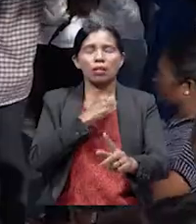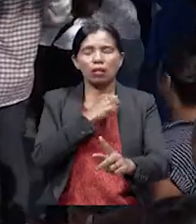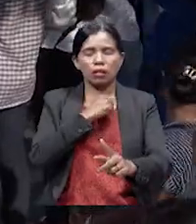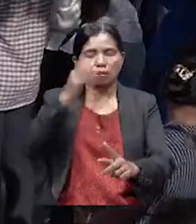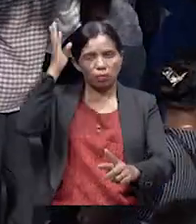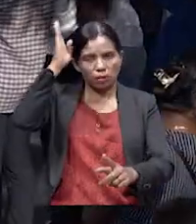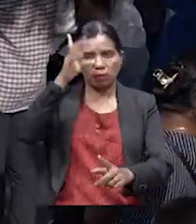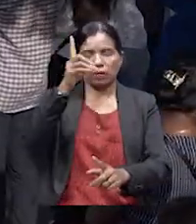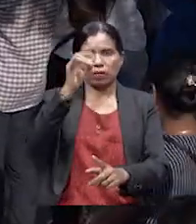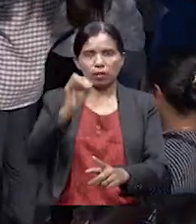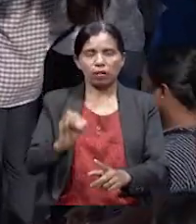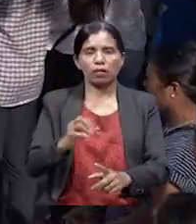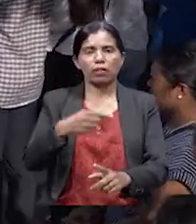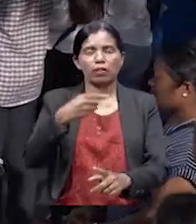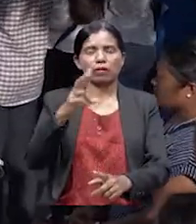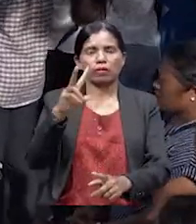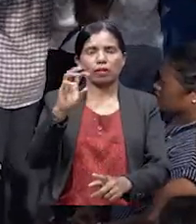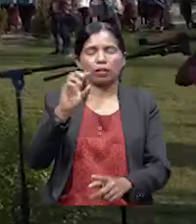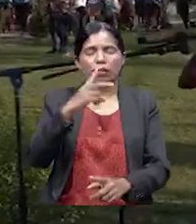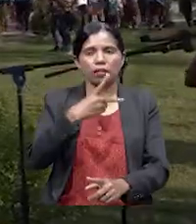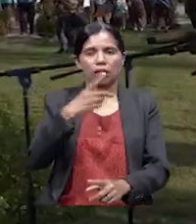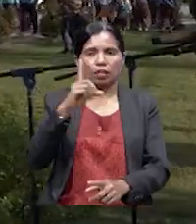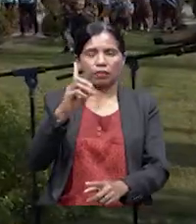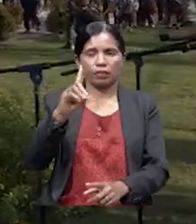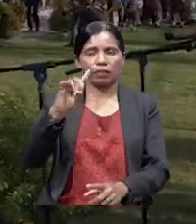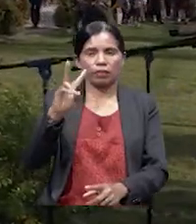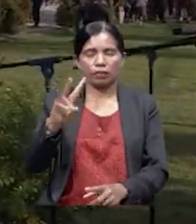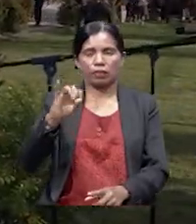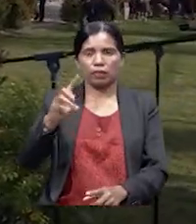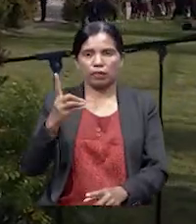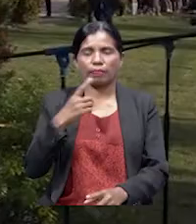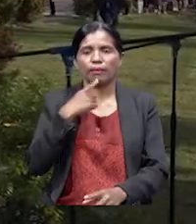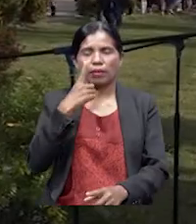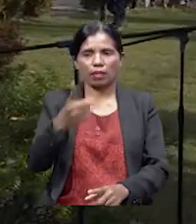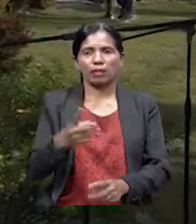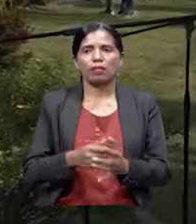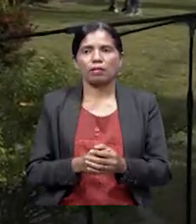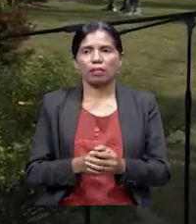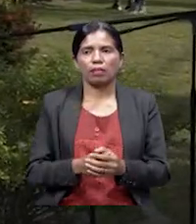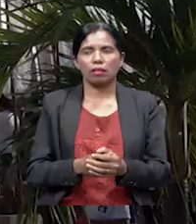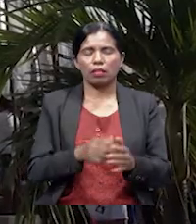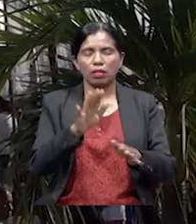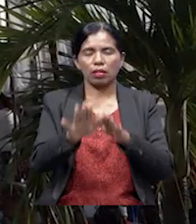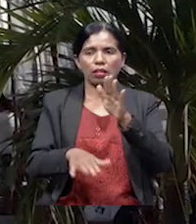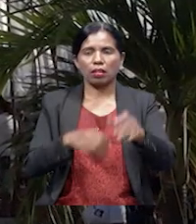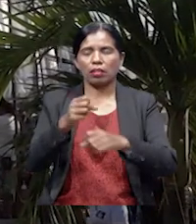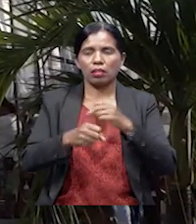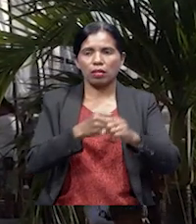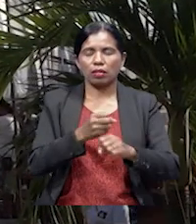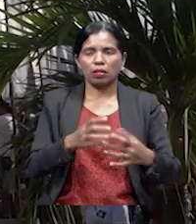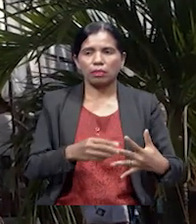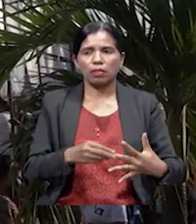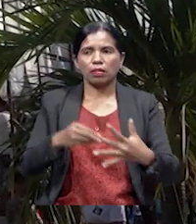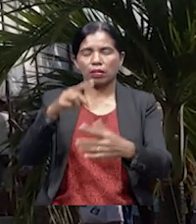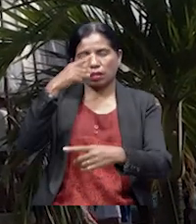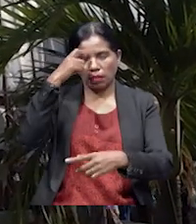Arcebispo Dili, Dom Virgílio do Carmo. Hafo in prosesão Dom Virgílio Hateten, prosesão tinang ne especial tamba iha